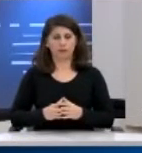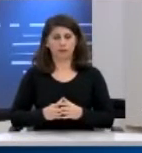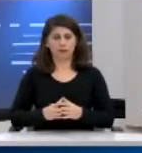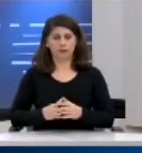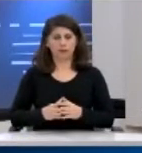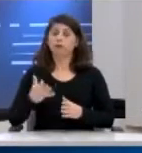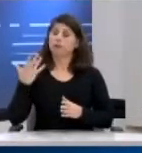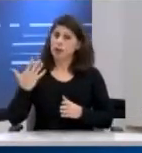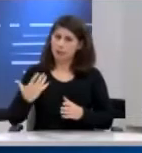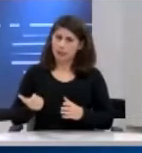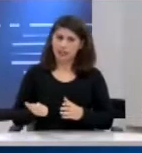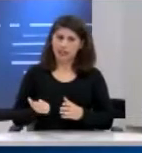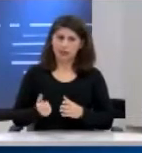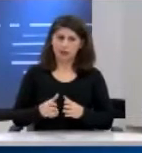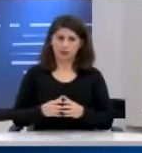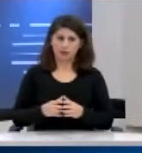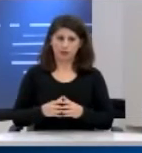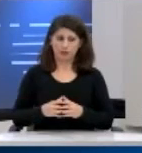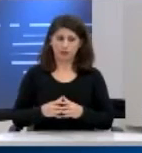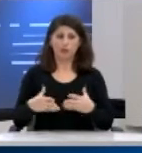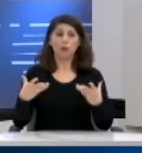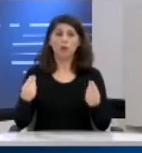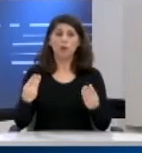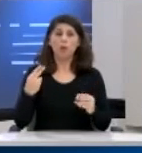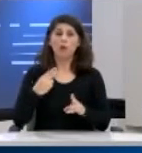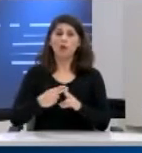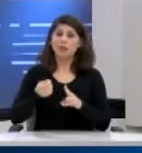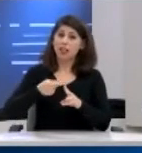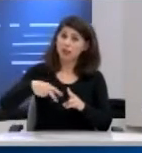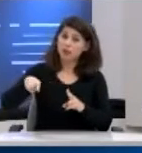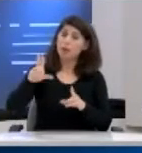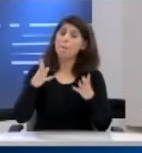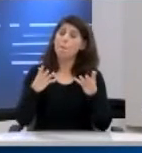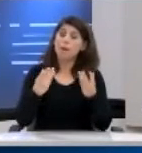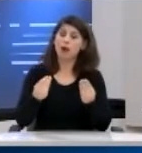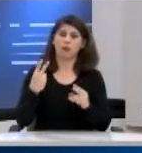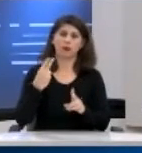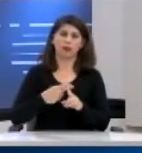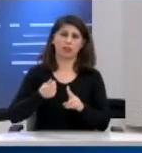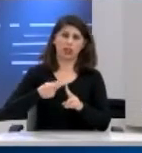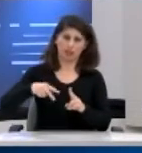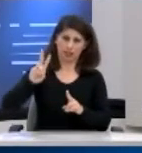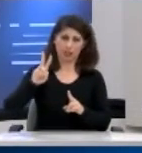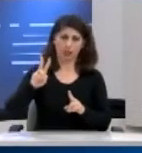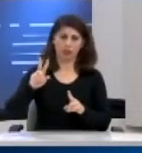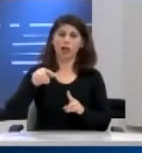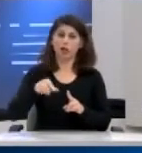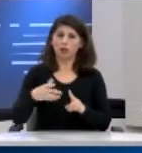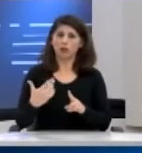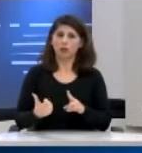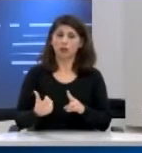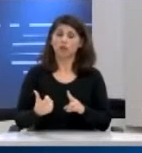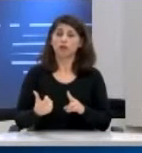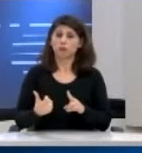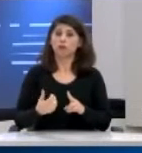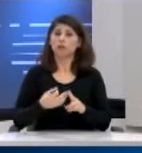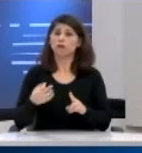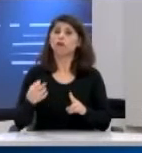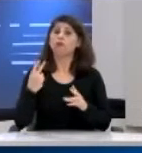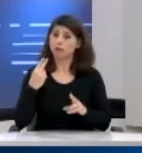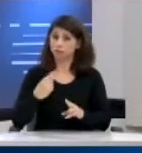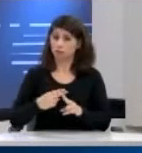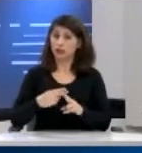υπήρξαν πολύ σημαντικές αυξήσεις, πάρα πολύ σημαντικές αυξήσεις, πράγμα το οποίο είναι εξαιρετικά κρίσιμο,